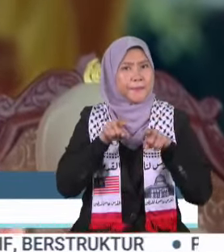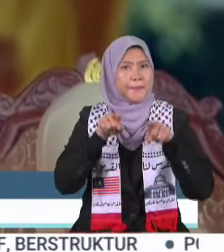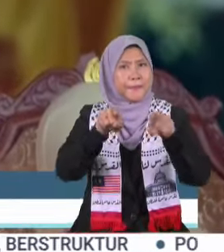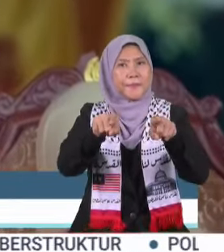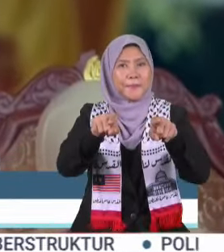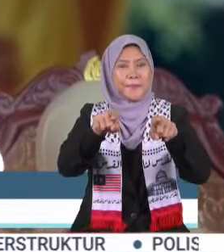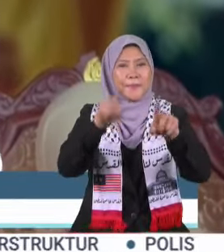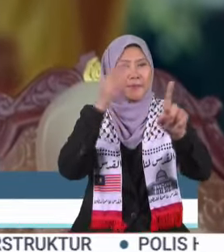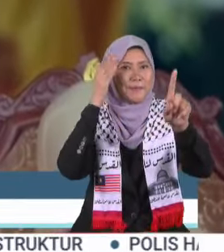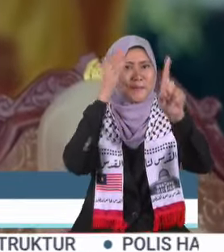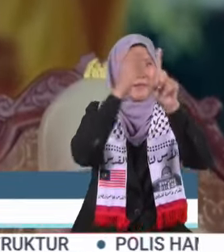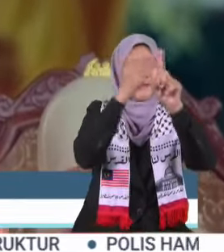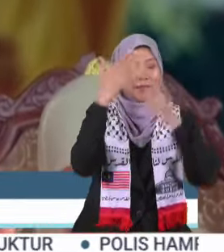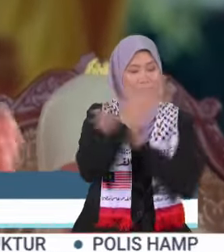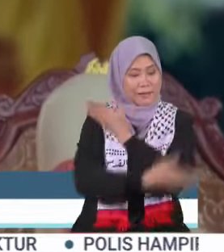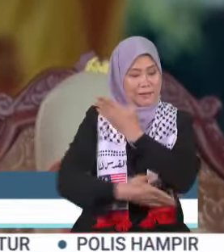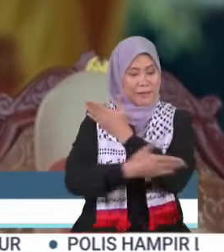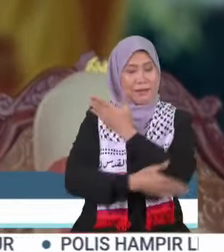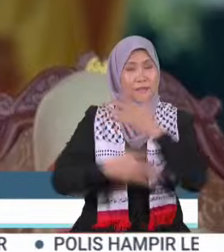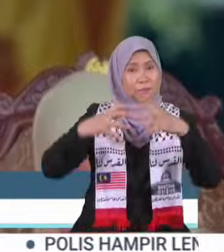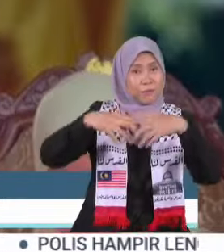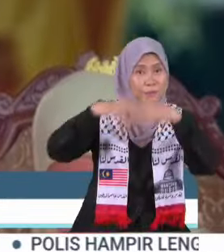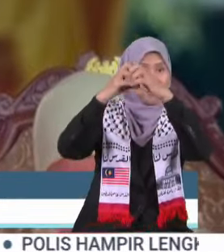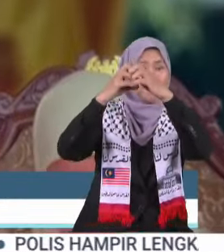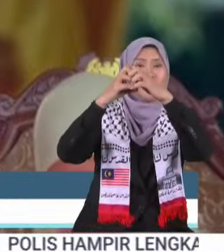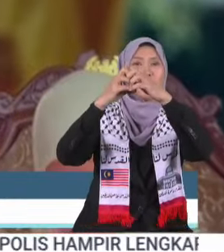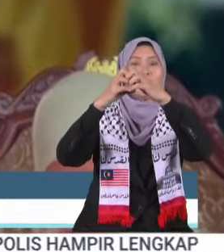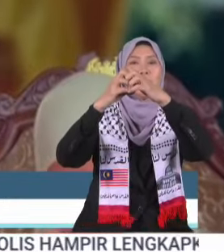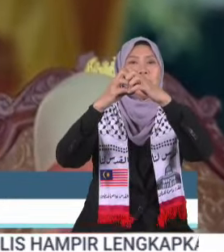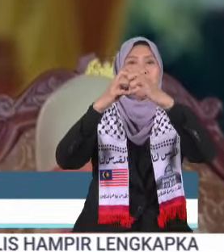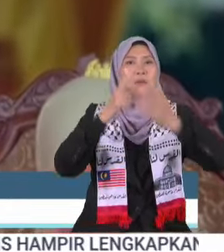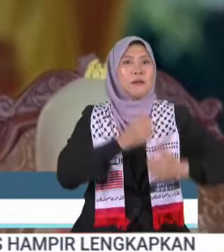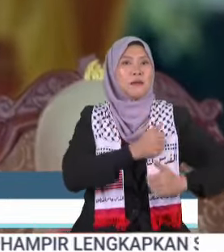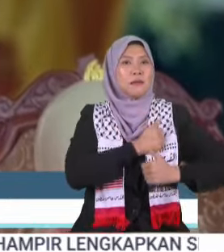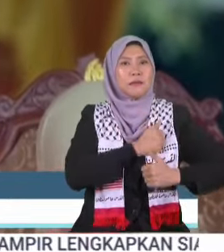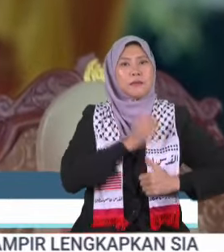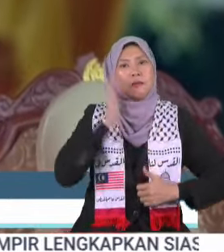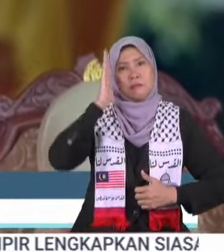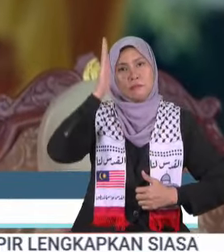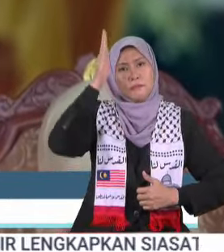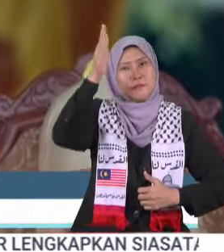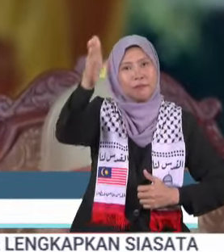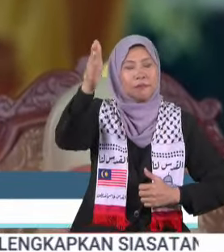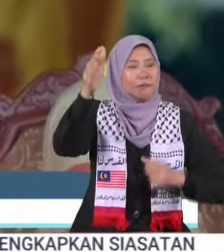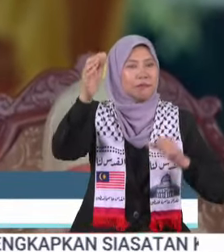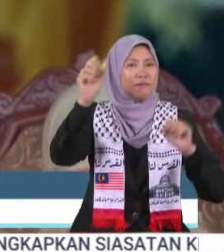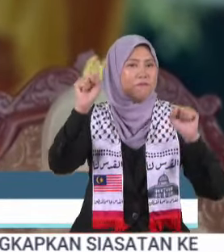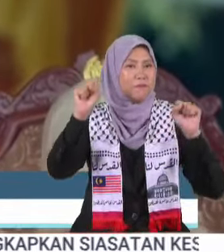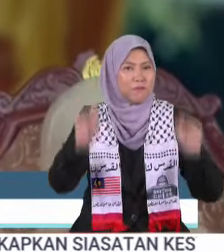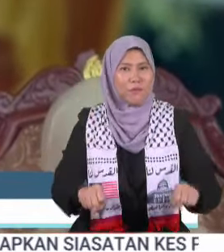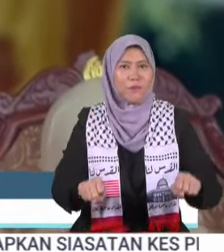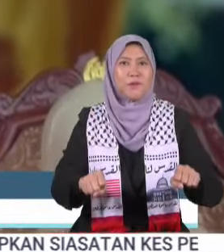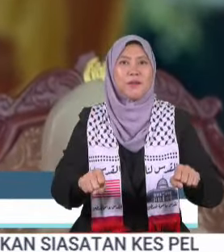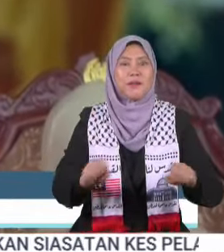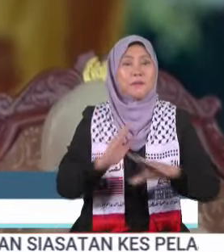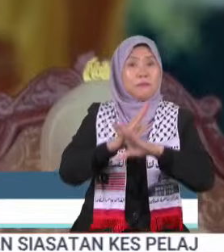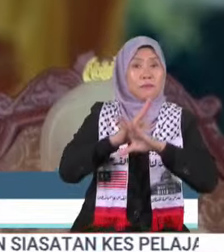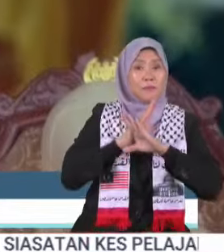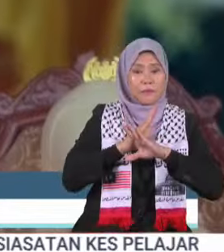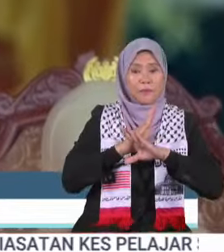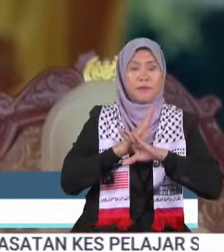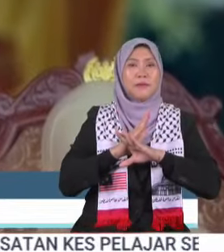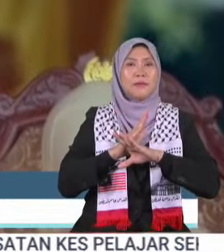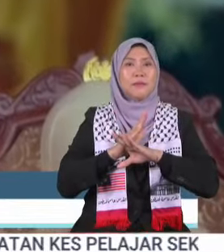matlamat negara untuk membentuk sebuah angkatan masa hadapan yang berkeupayaan untuk melindungi